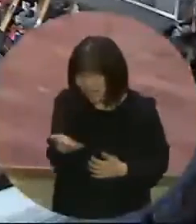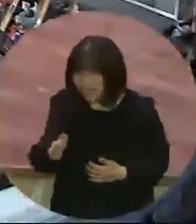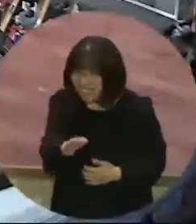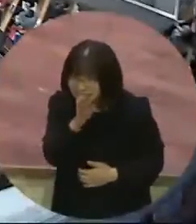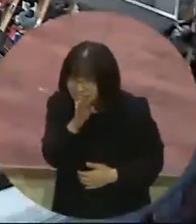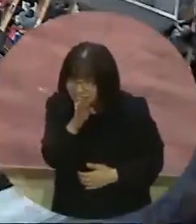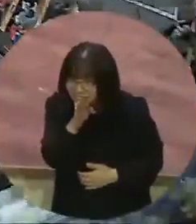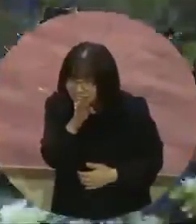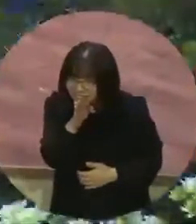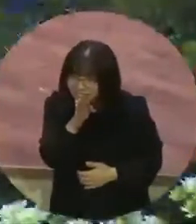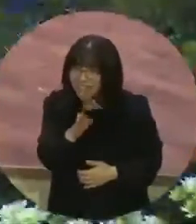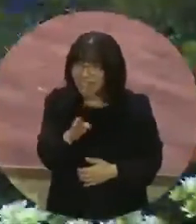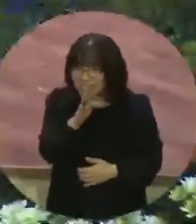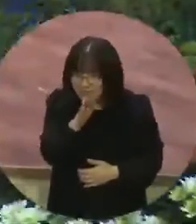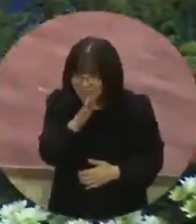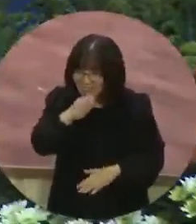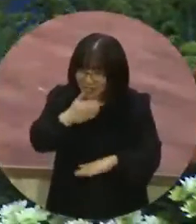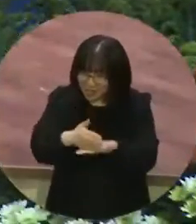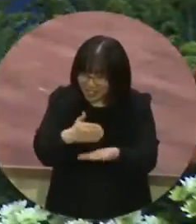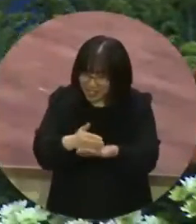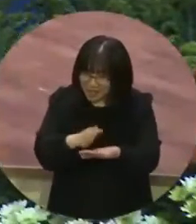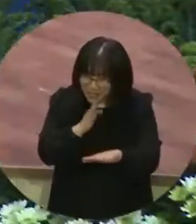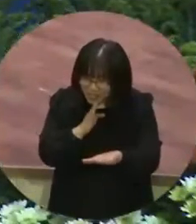정말 기쁩니까? 감사합니까?